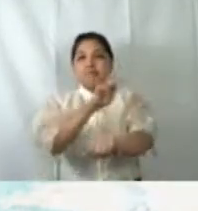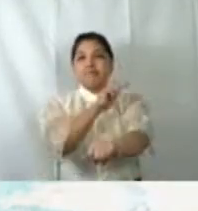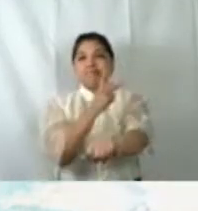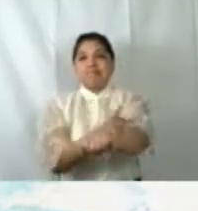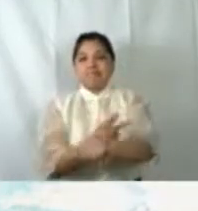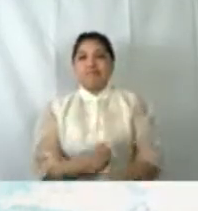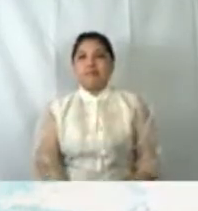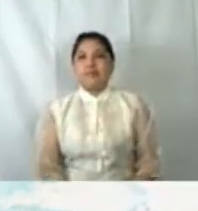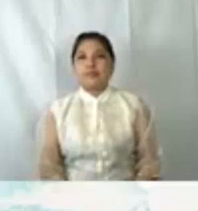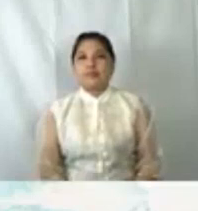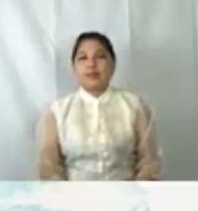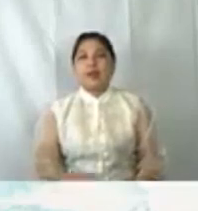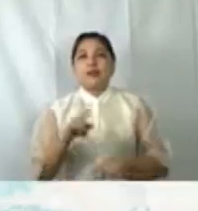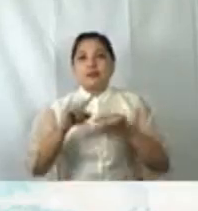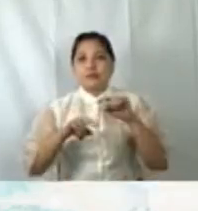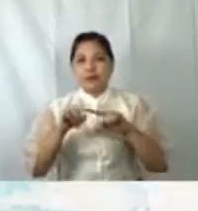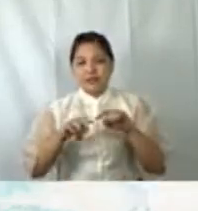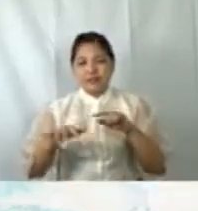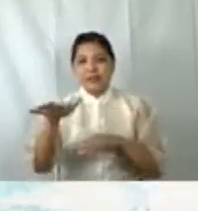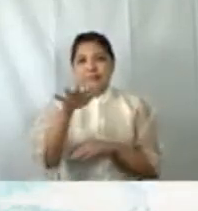Mga kaibigan,